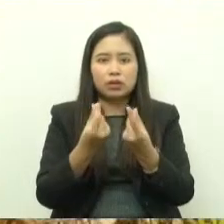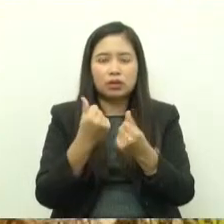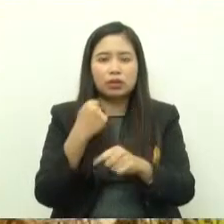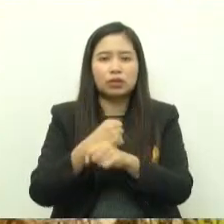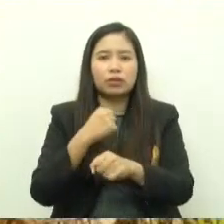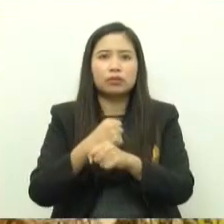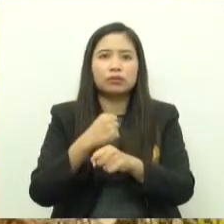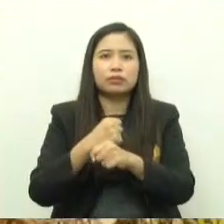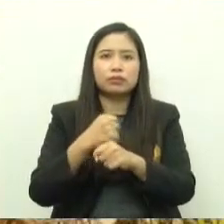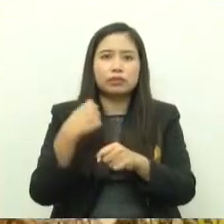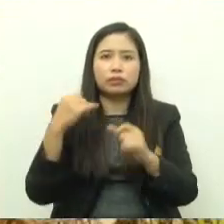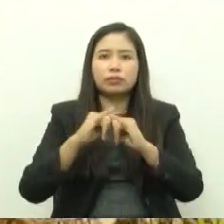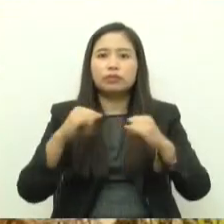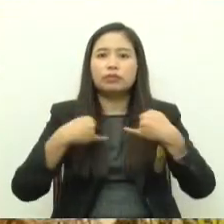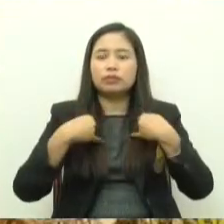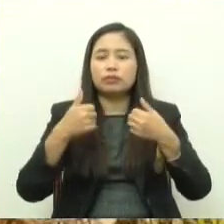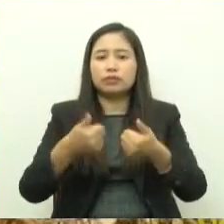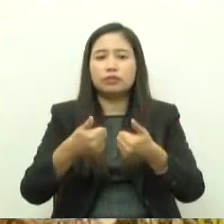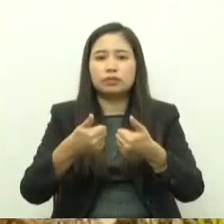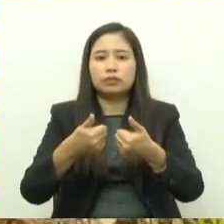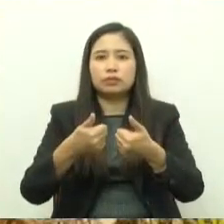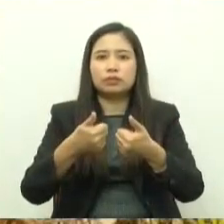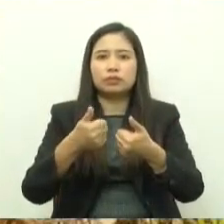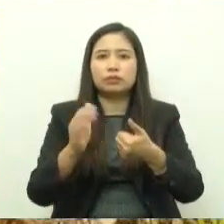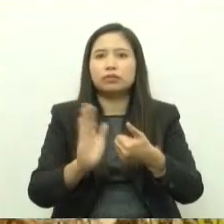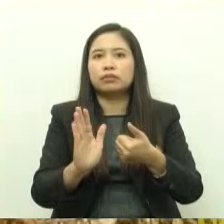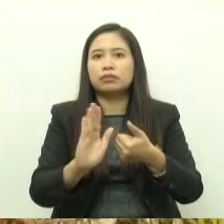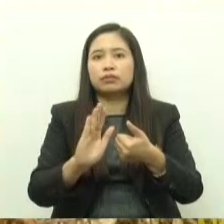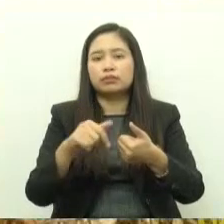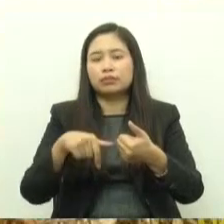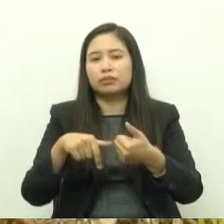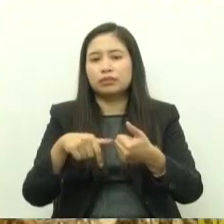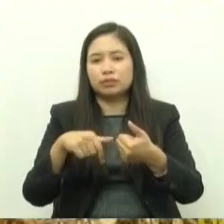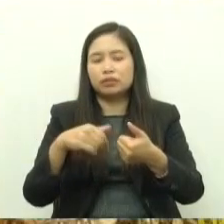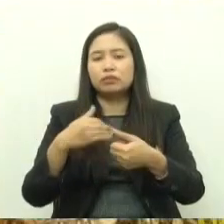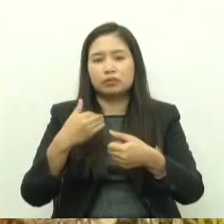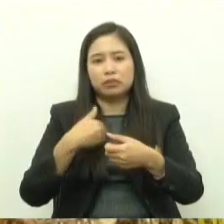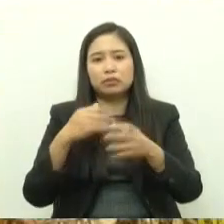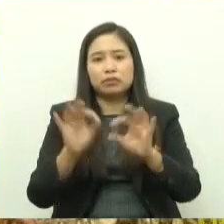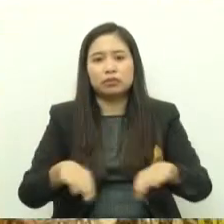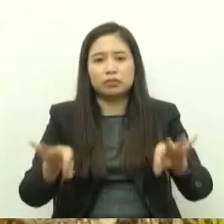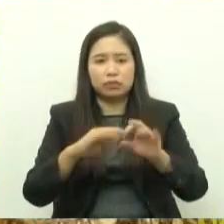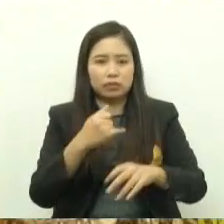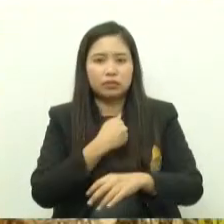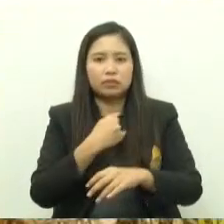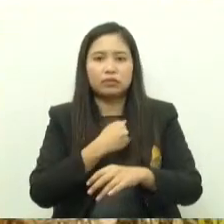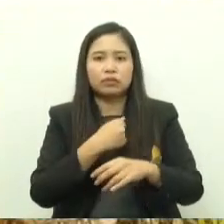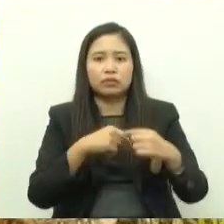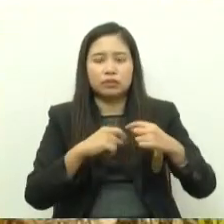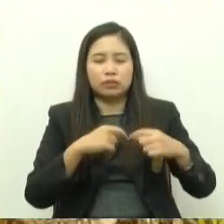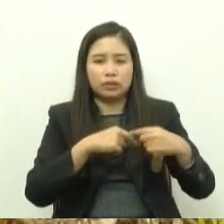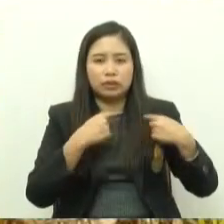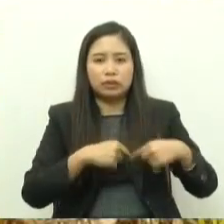จึงจะเป็นเจ้าภาพได้ไม่จำเป็นครับจะเป็นใหม่หรือเป็นเก่าก็สำคัญที่ใจอีกแล้วครับว่าเราจะพร้อมที่จะเรียน